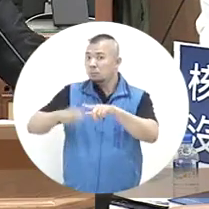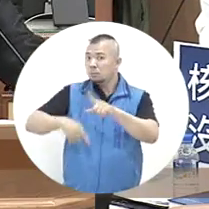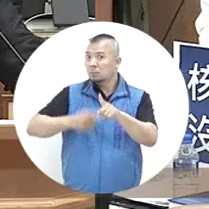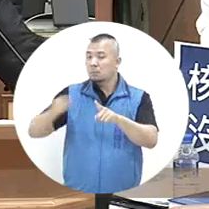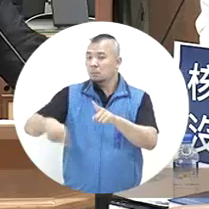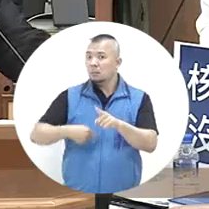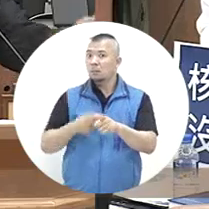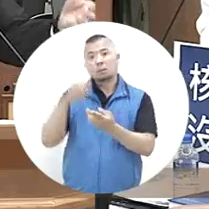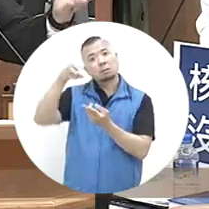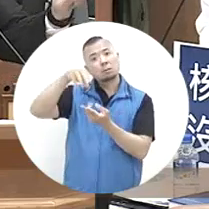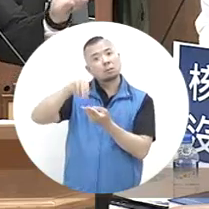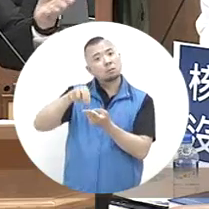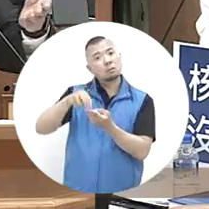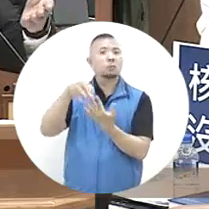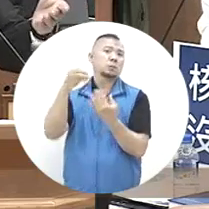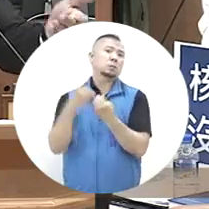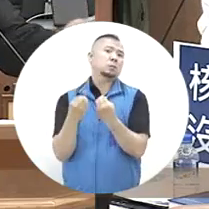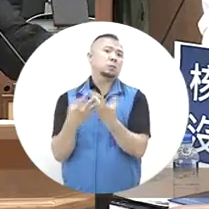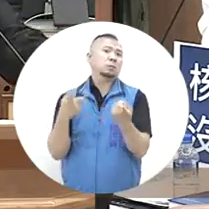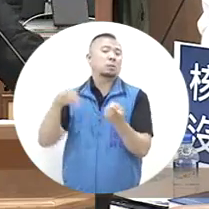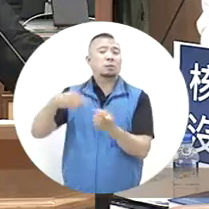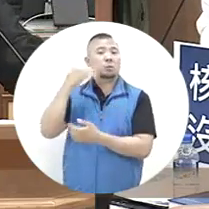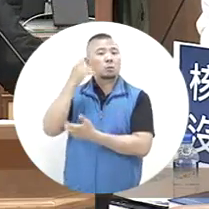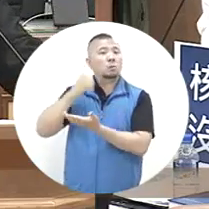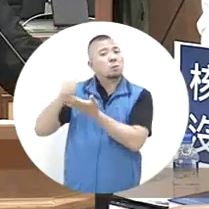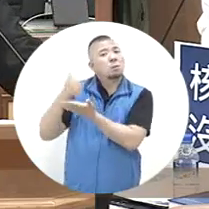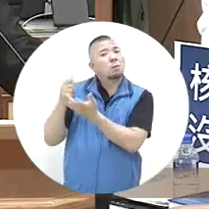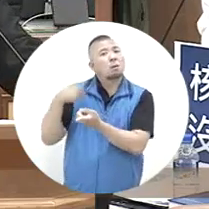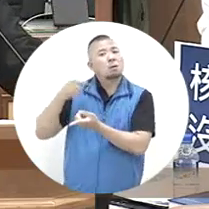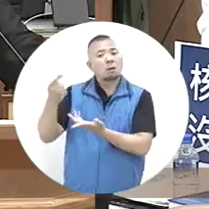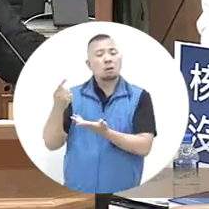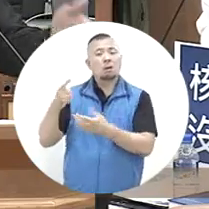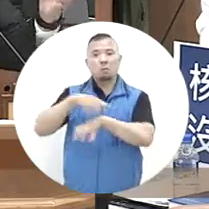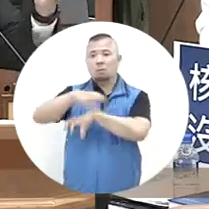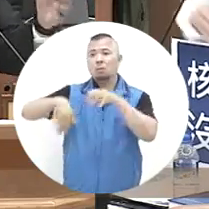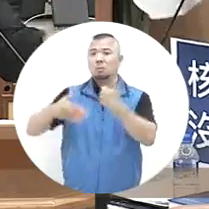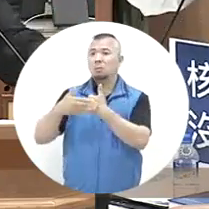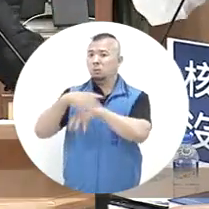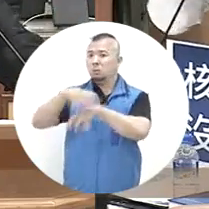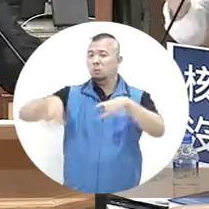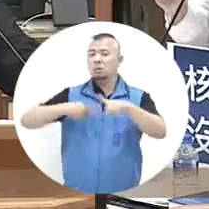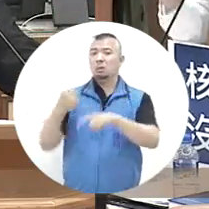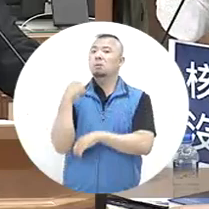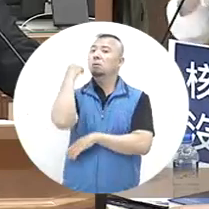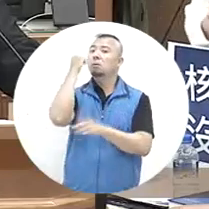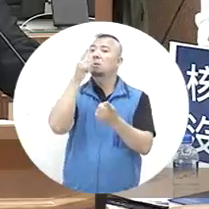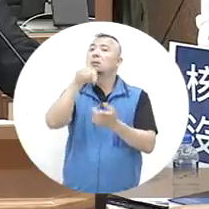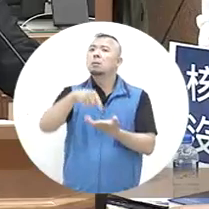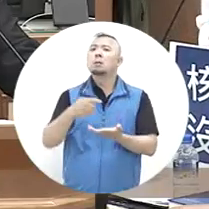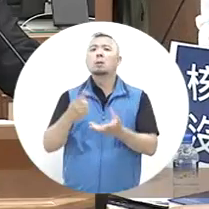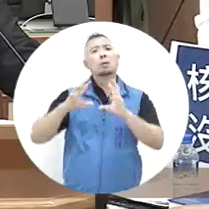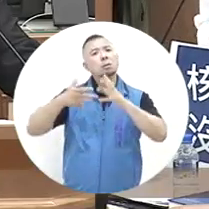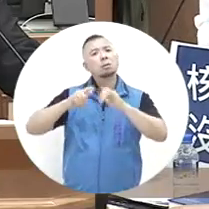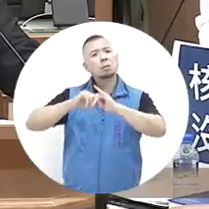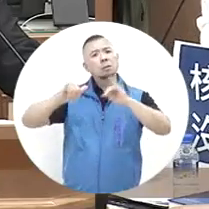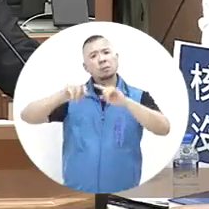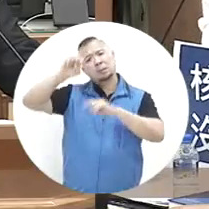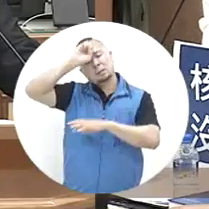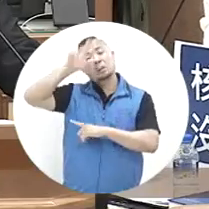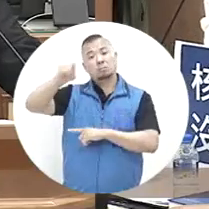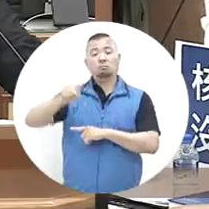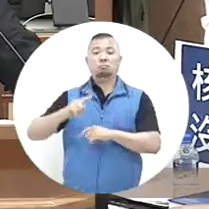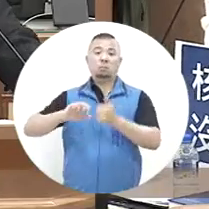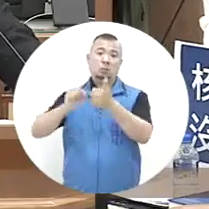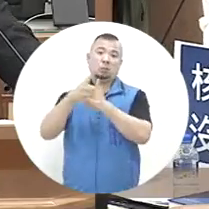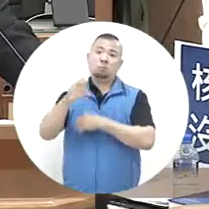对了，你要怎么办？ 台电都在选址、啊、 台湾就这么小，核废料要放哪里？ 哎，报告一 下，国民党的议员说要放他家啦。那可以放你